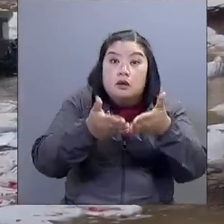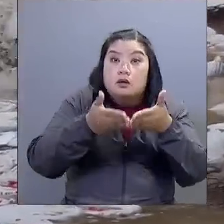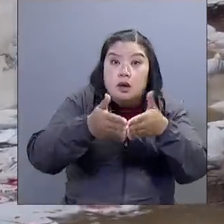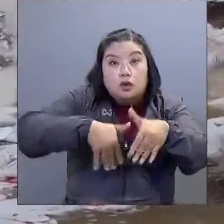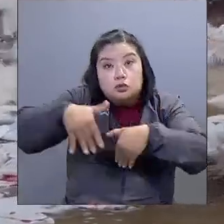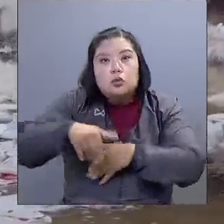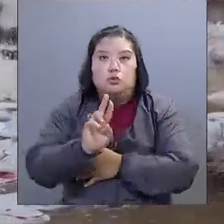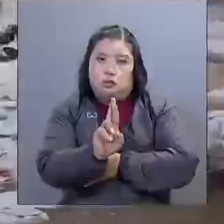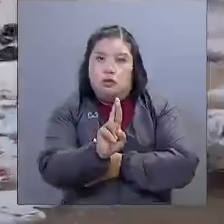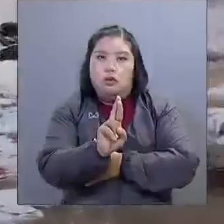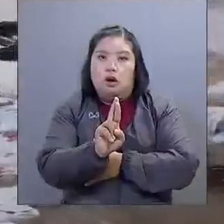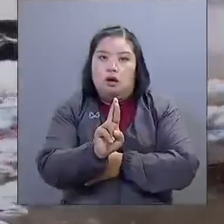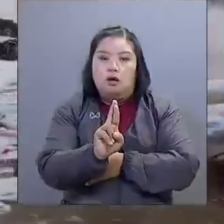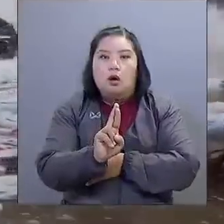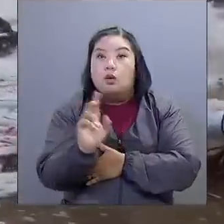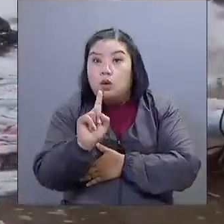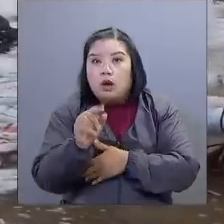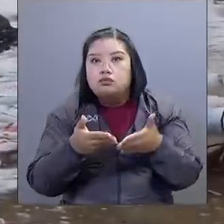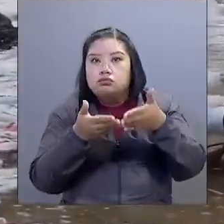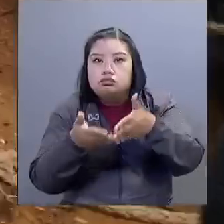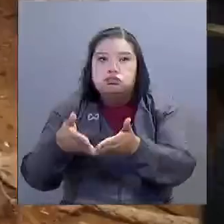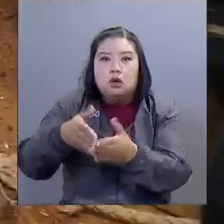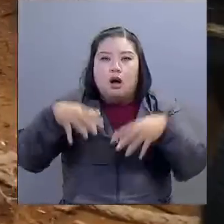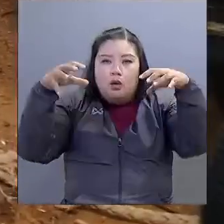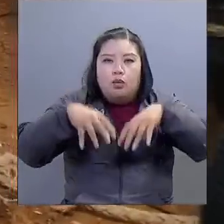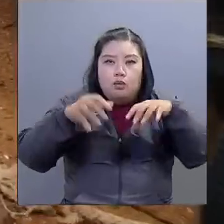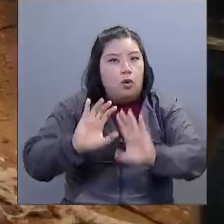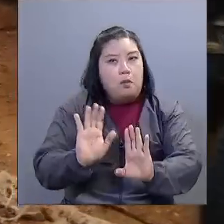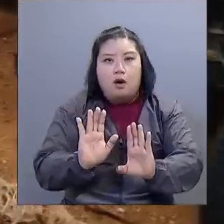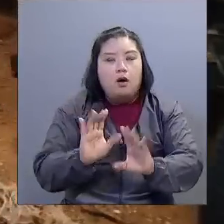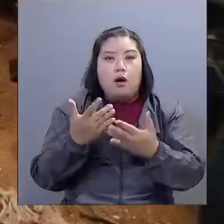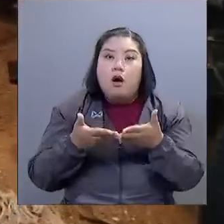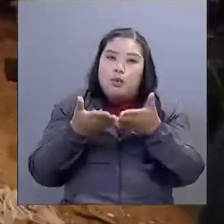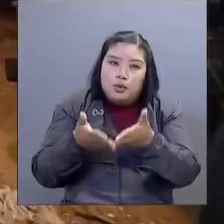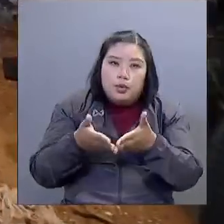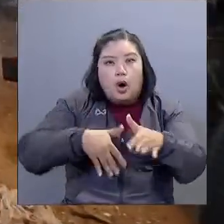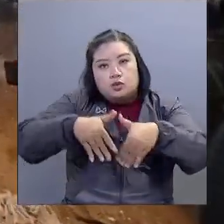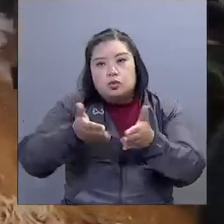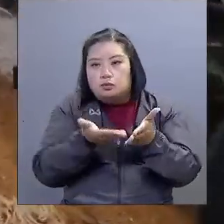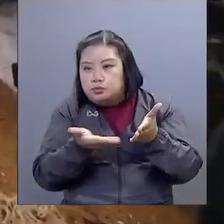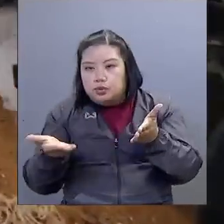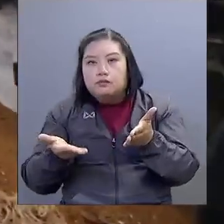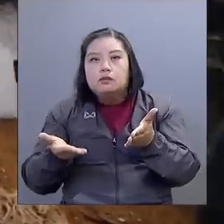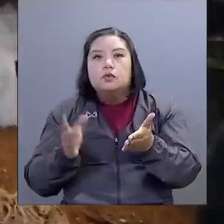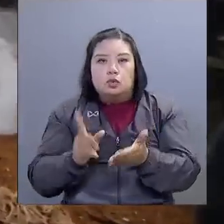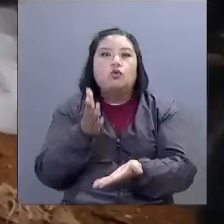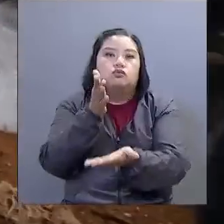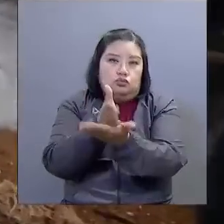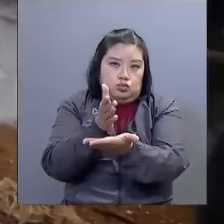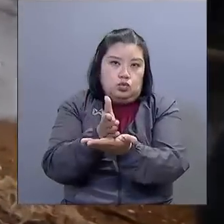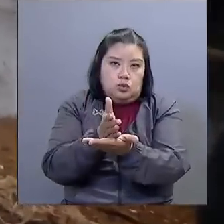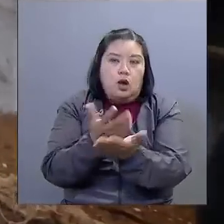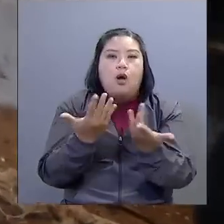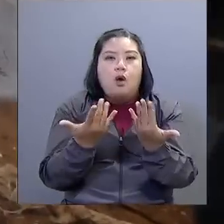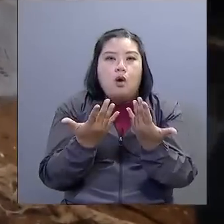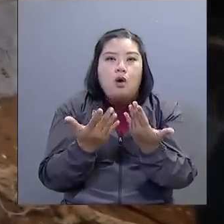ดระวังนะคะโดยให้หลีกเลี่ยงการเดินเรือบริเวณที่มีฝนฟ้าคะนองรวมไปถึงเรือเล็กในบริเวณอ่าวไทยระยะนี้ควรงดออกจากฝั่งไปจนกระ